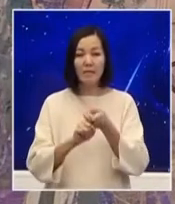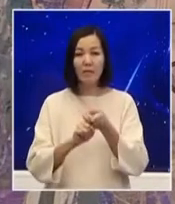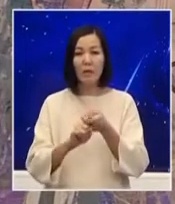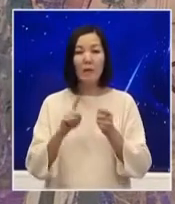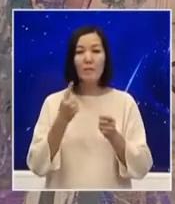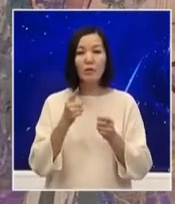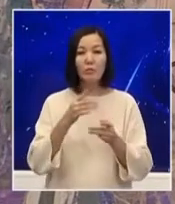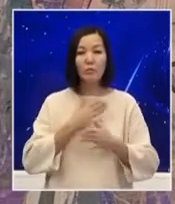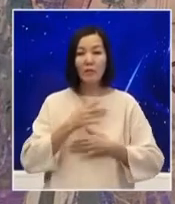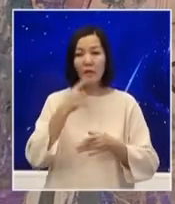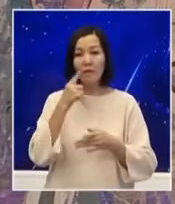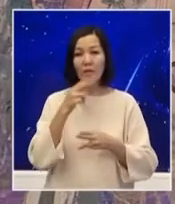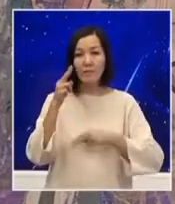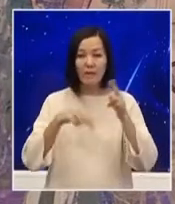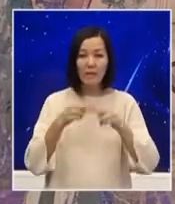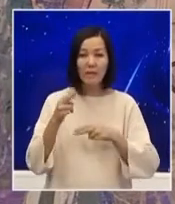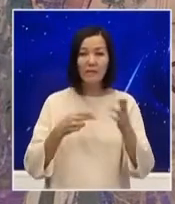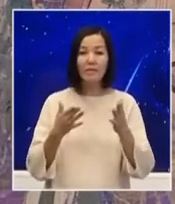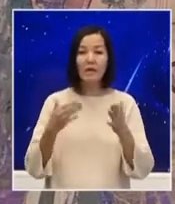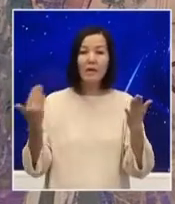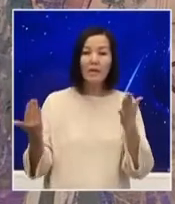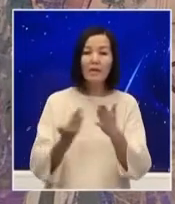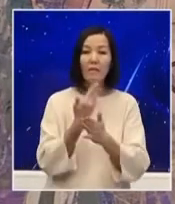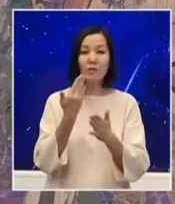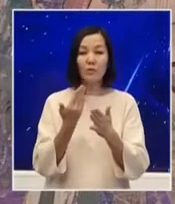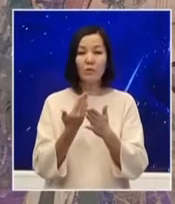мы говорим о строительстве